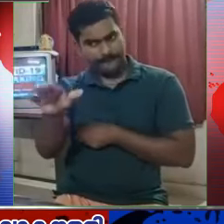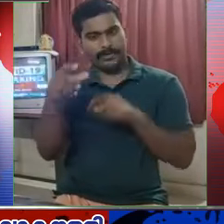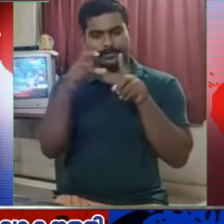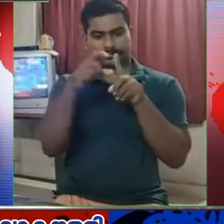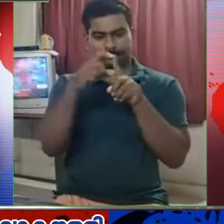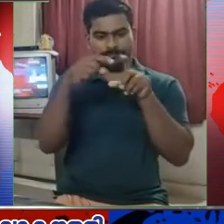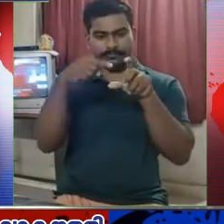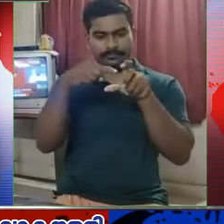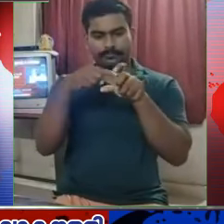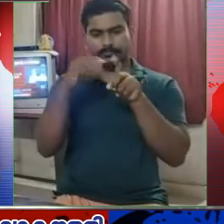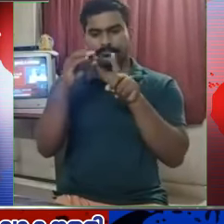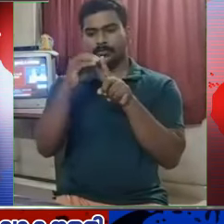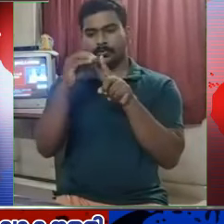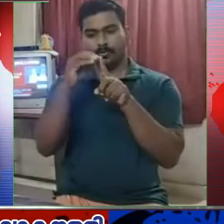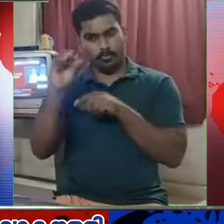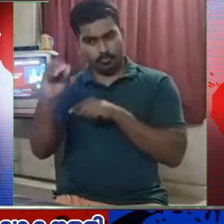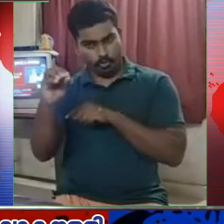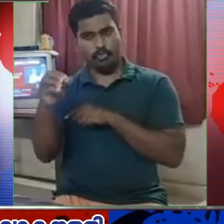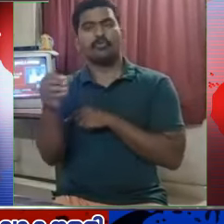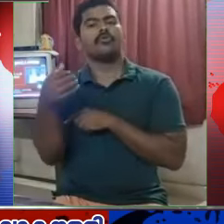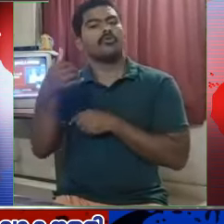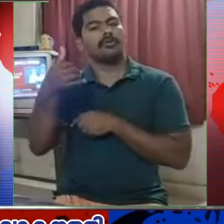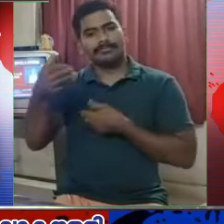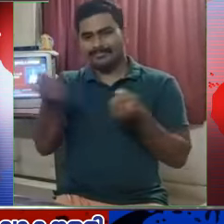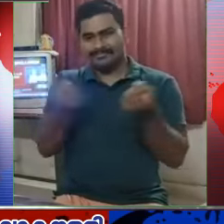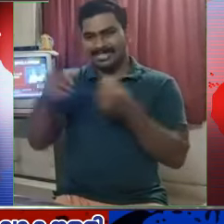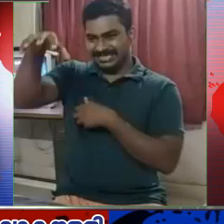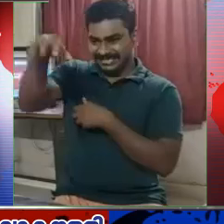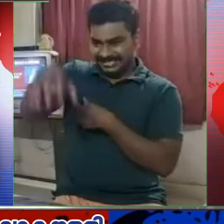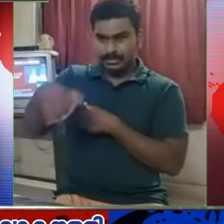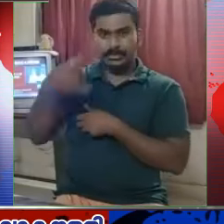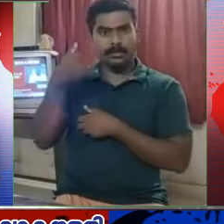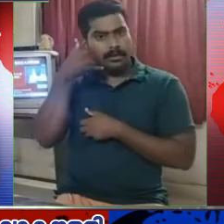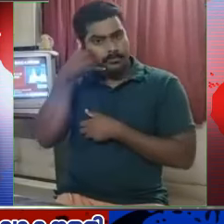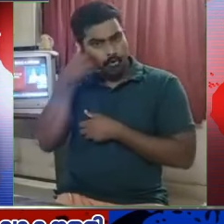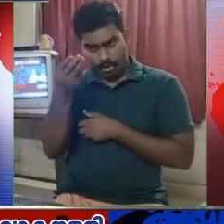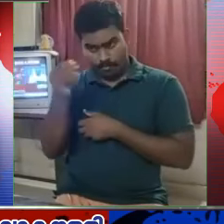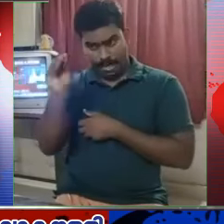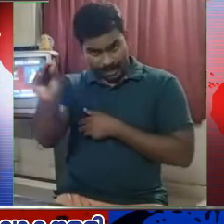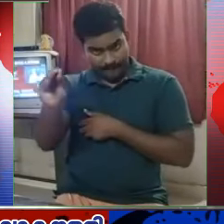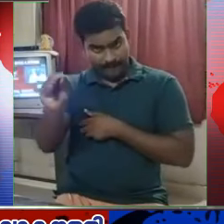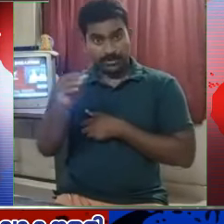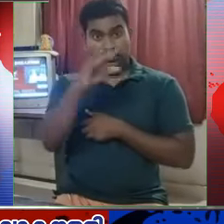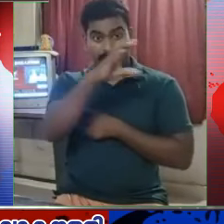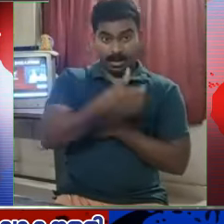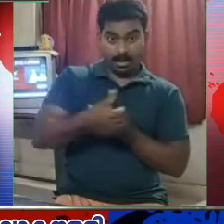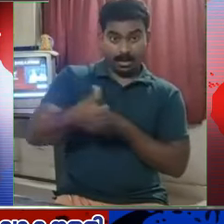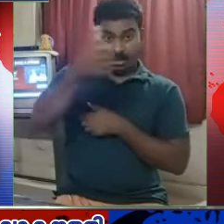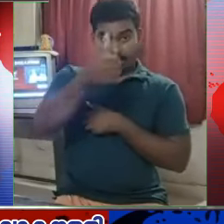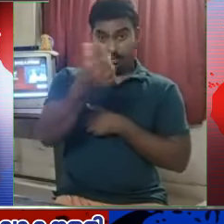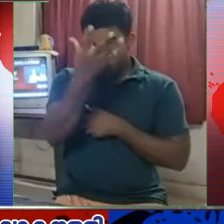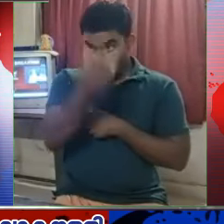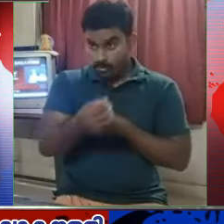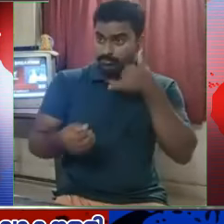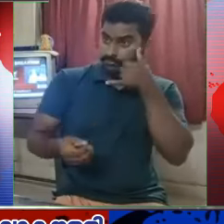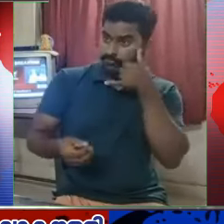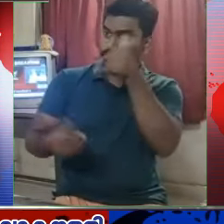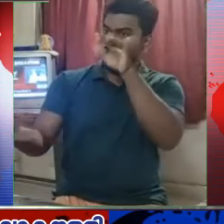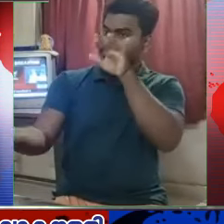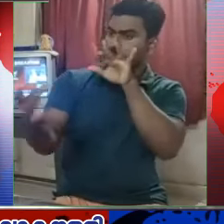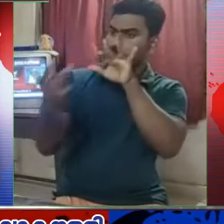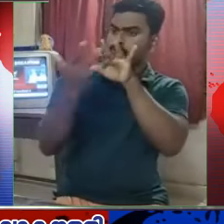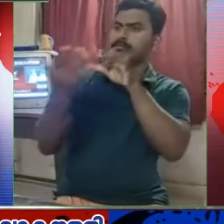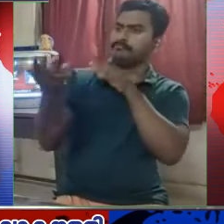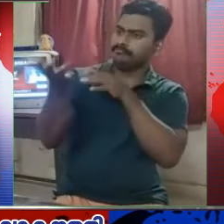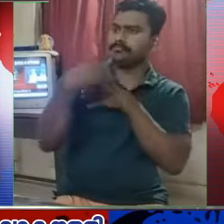അപ്പോൾ അർഹതയുള്ളവർക്ക് വിതരണം നടത്തുക എന്നത് കൃത്യമായി ഉറപ്പാക്കാൻ കഴിയണം.